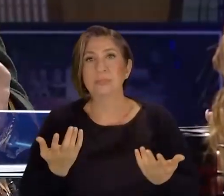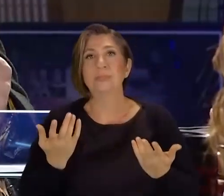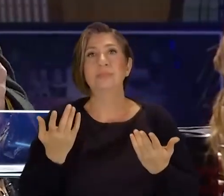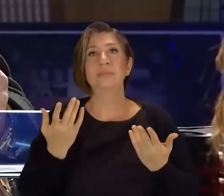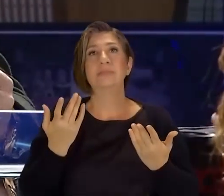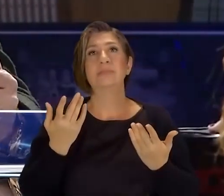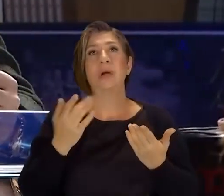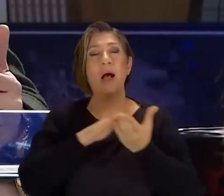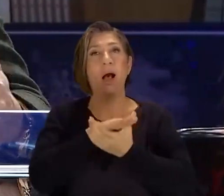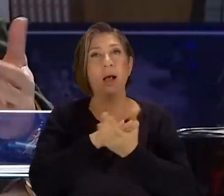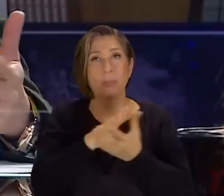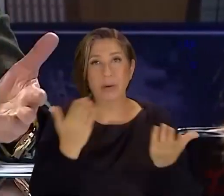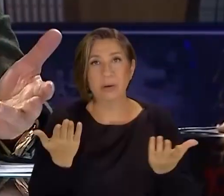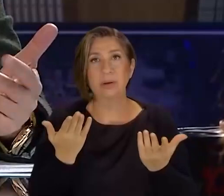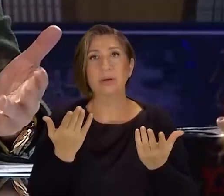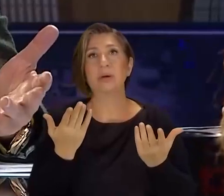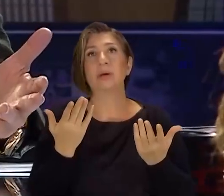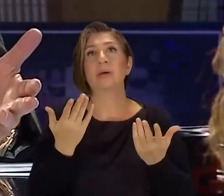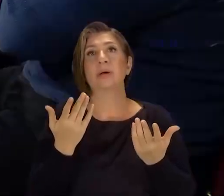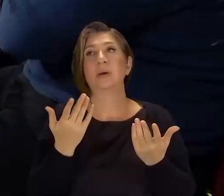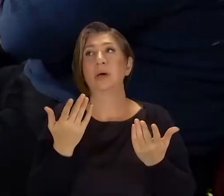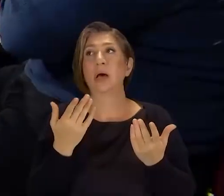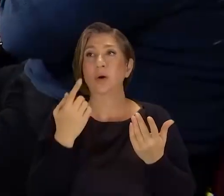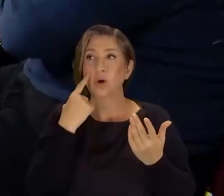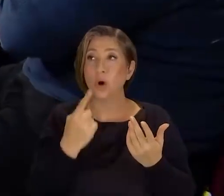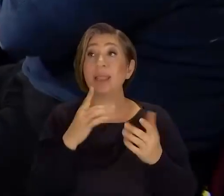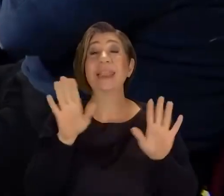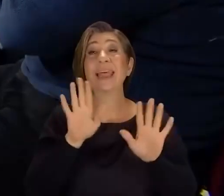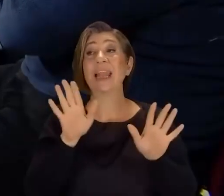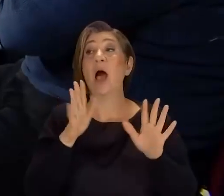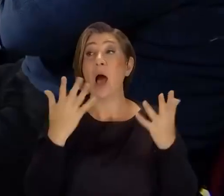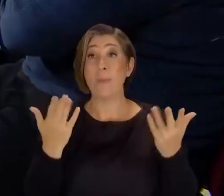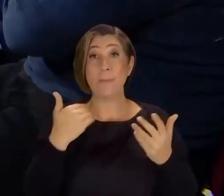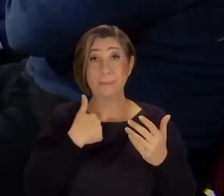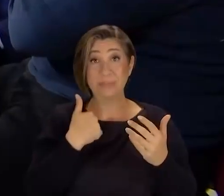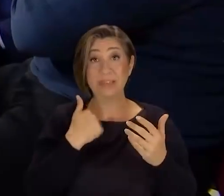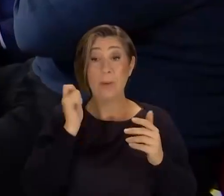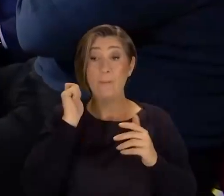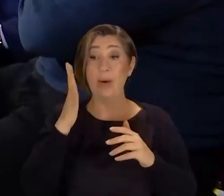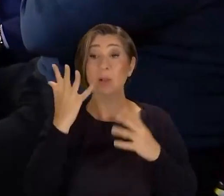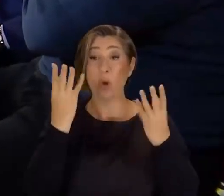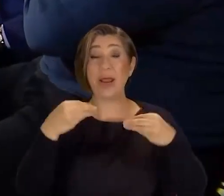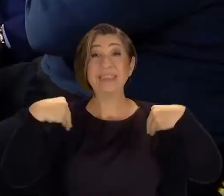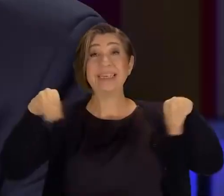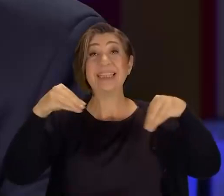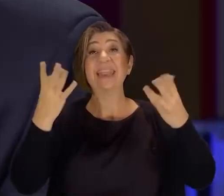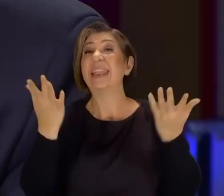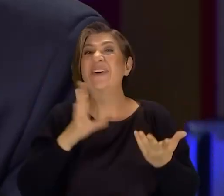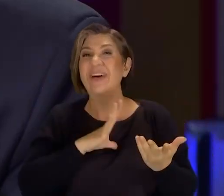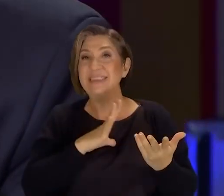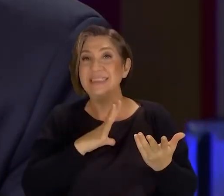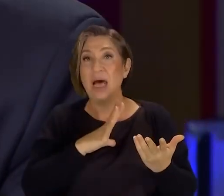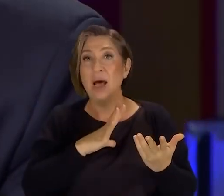ya daha önermişti ayağımıza bir lastik pabuç almak açısından değil ama biz pahalı olarak satılan ne